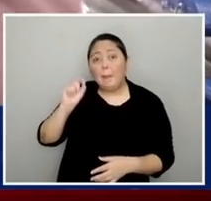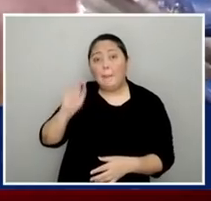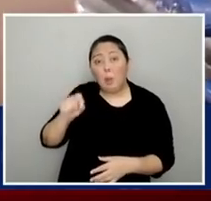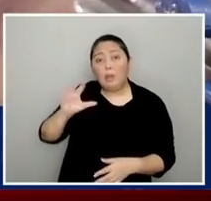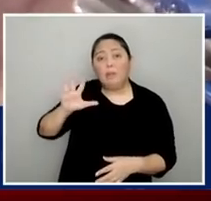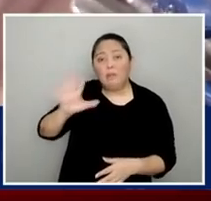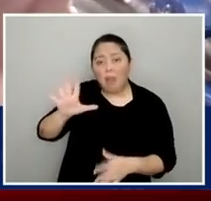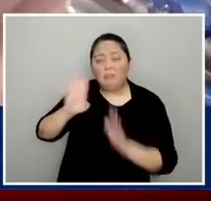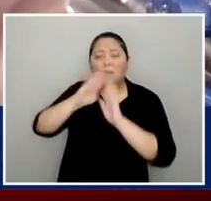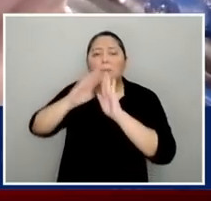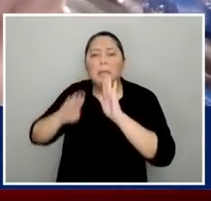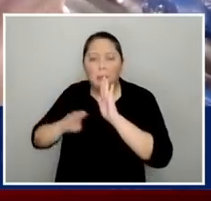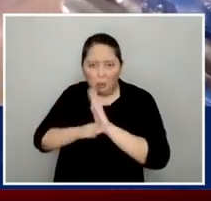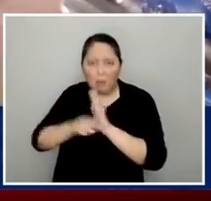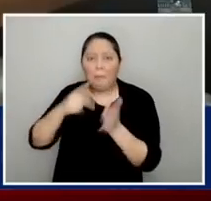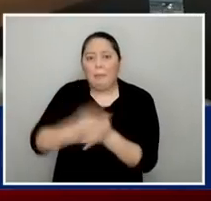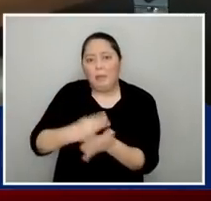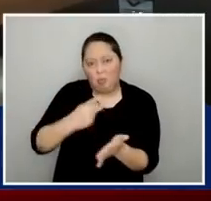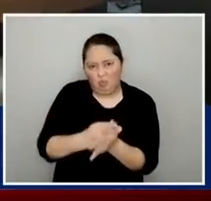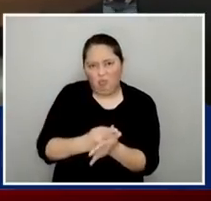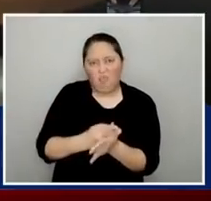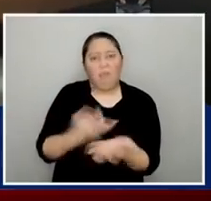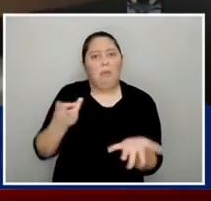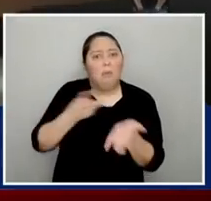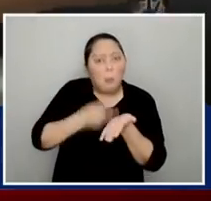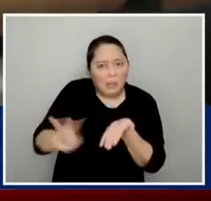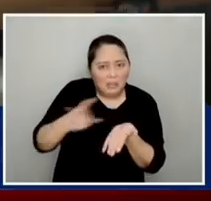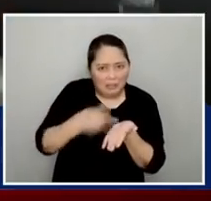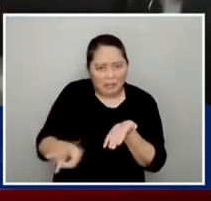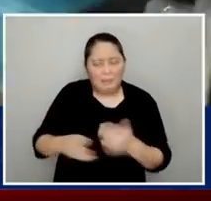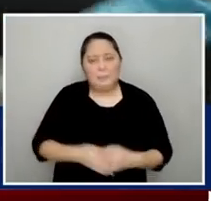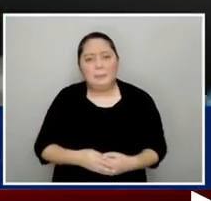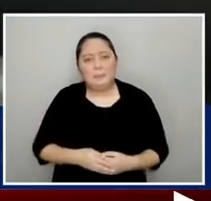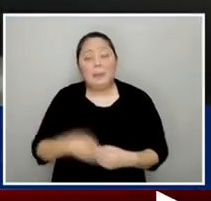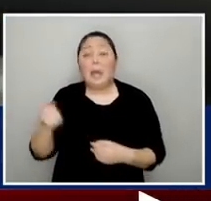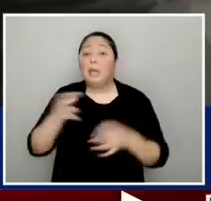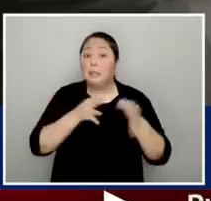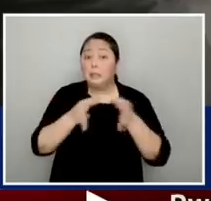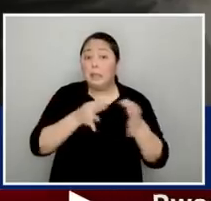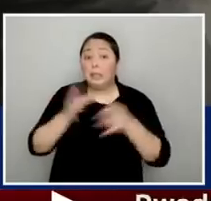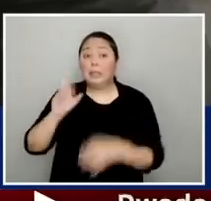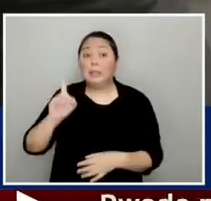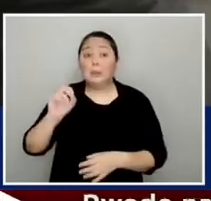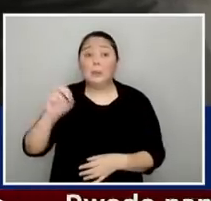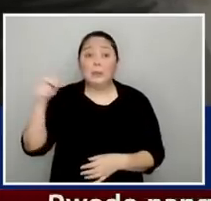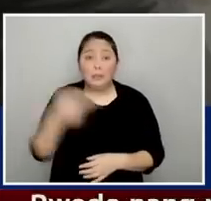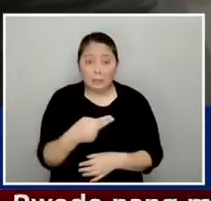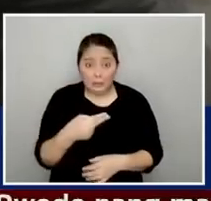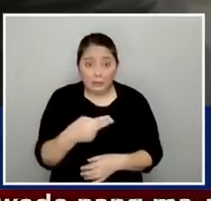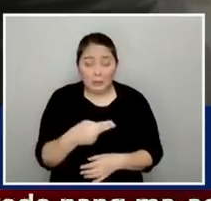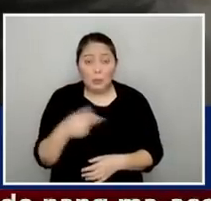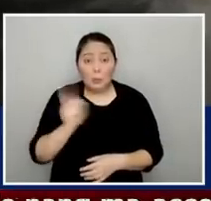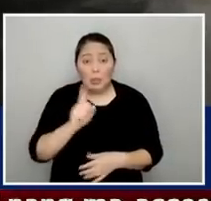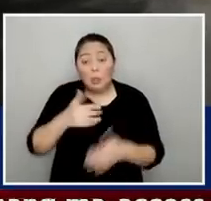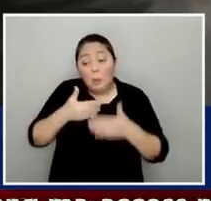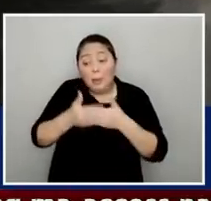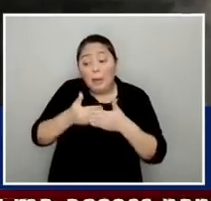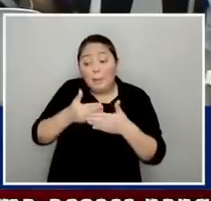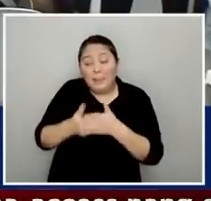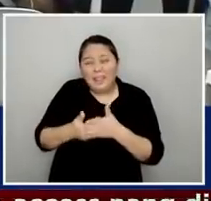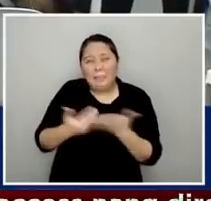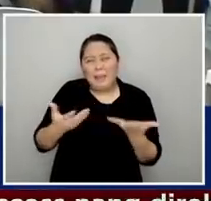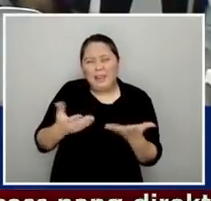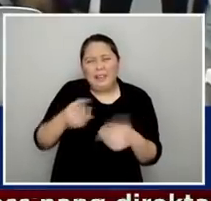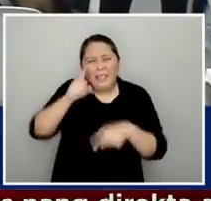COVID vaccine doses sa Hulyo. Nilinaw naman ng NTF at DOH na karamihan sa malapit nang ma-expire na mga bakuna